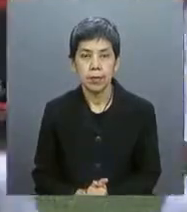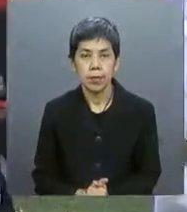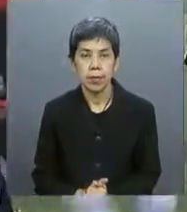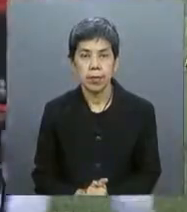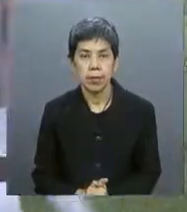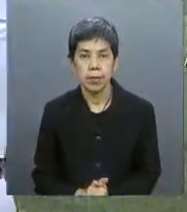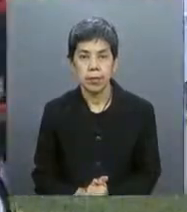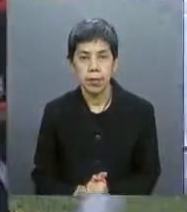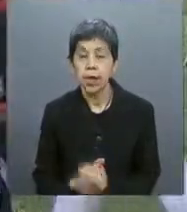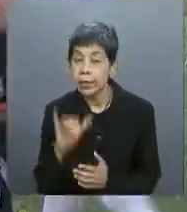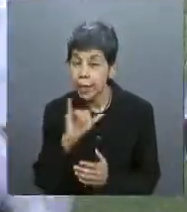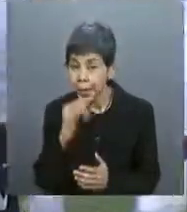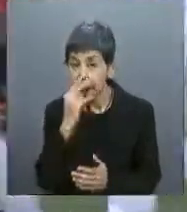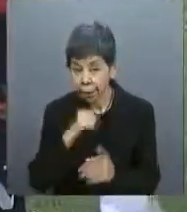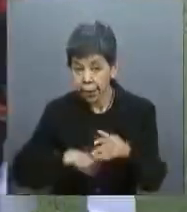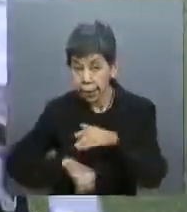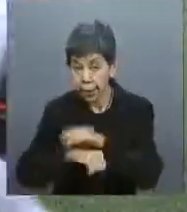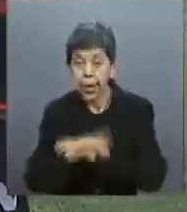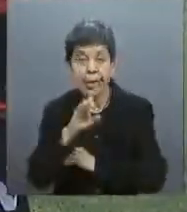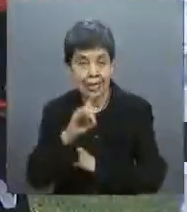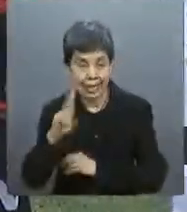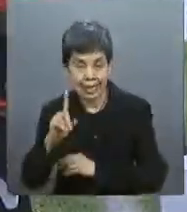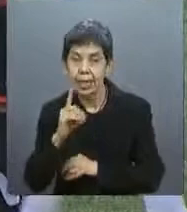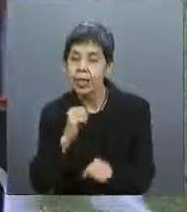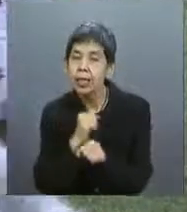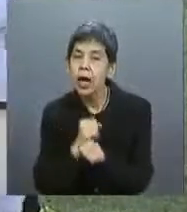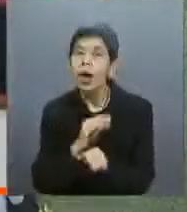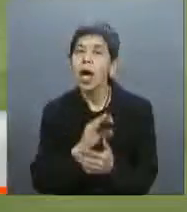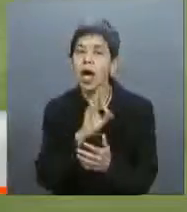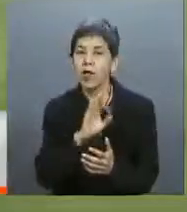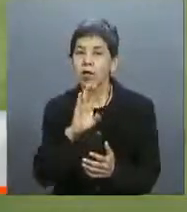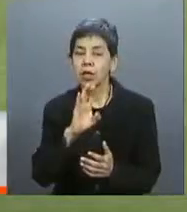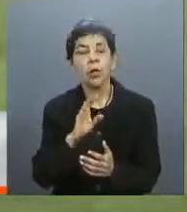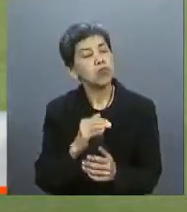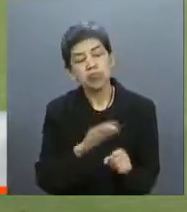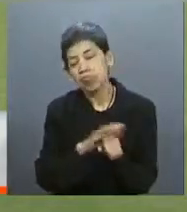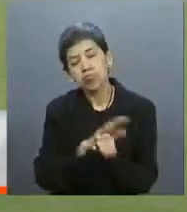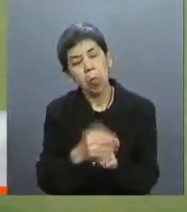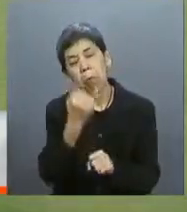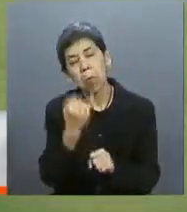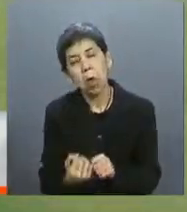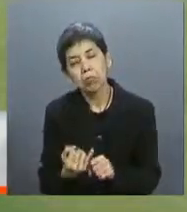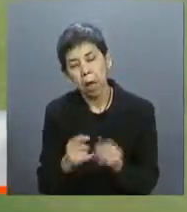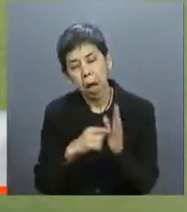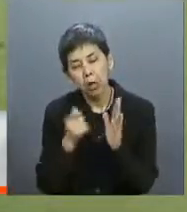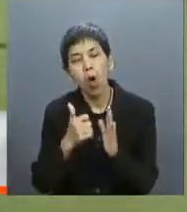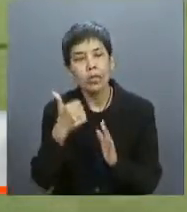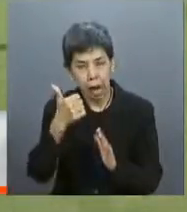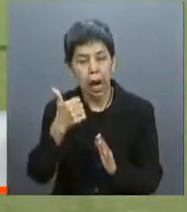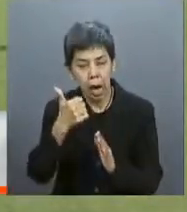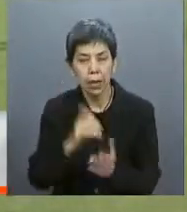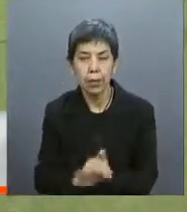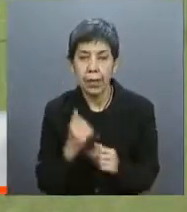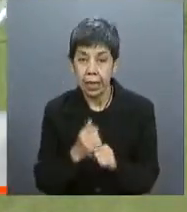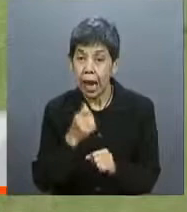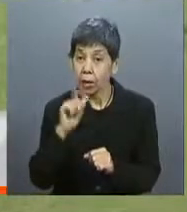ไปดูยามาฮ่าลีกดิวิชั่น1นะครับบางกอก FC เปิดสนามได้ไม่สวยหรูเมื่อแพ้คาบ้านต่ออ่างทองสูงประตูต่อ2โดยอ่